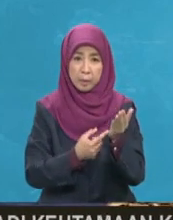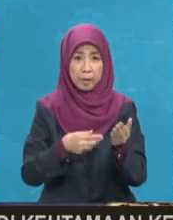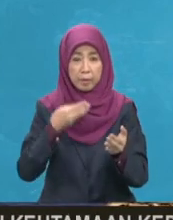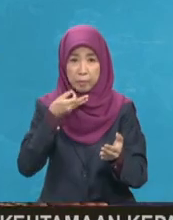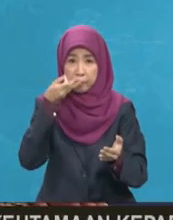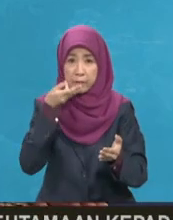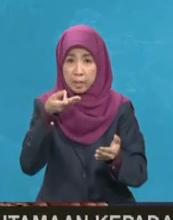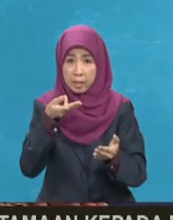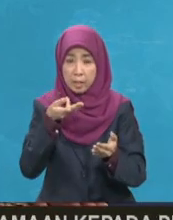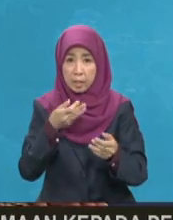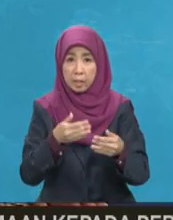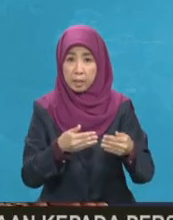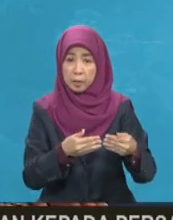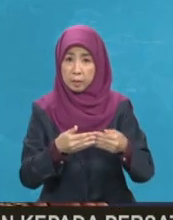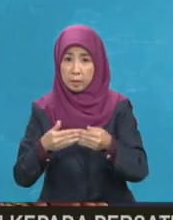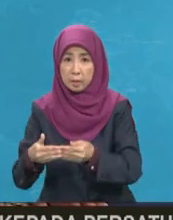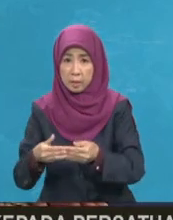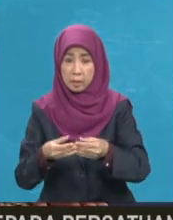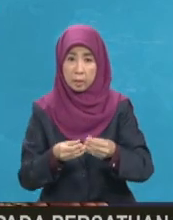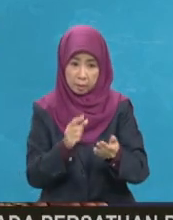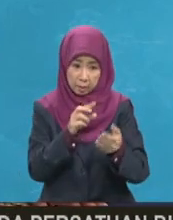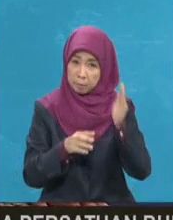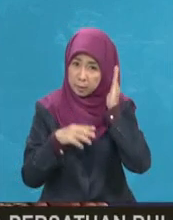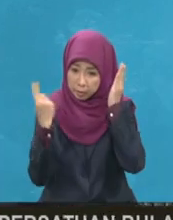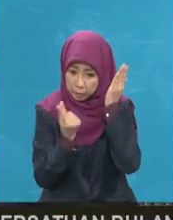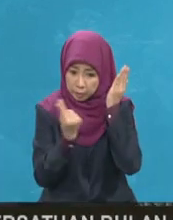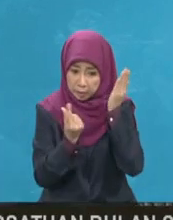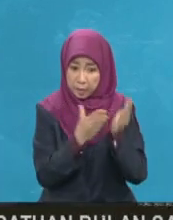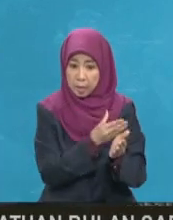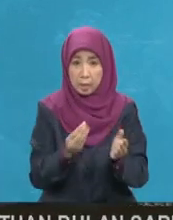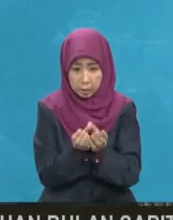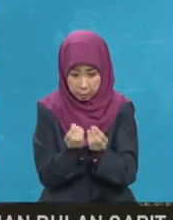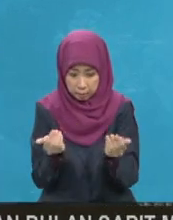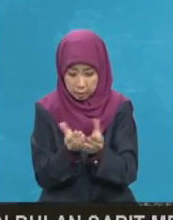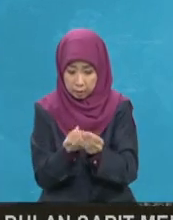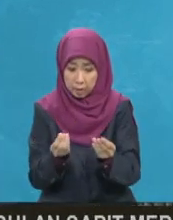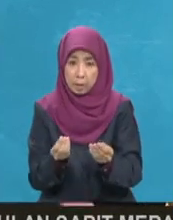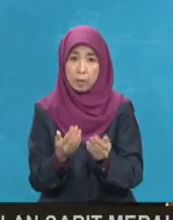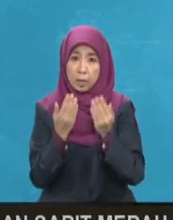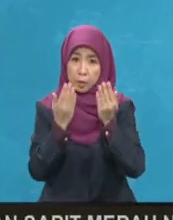al-fatihah diikuti dengan tadarus AlQuran Tahlil dan doa arwah